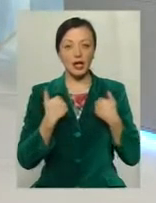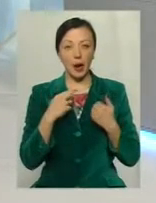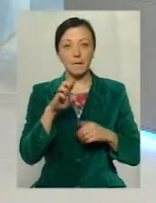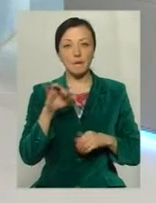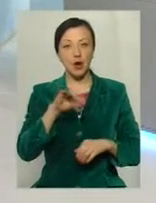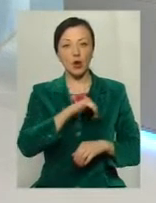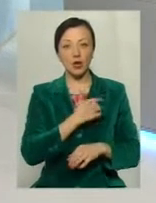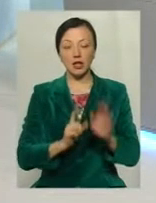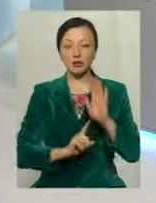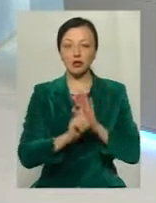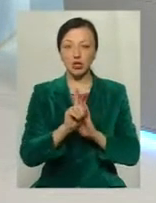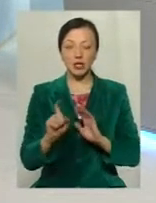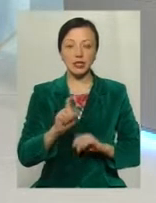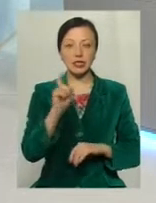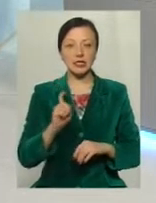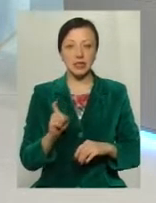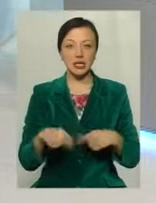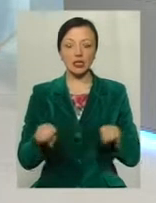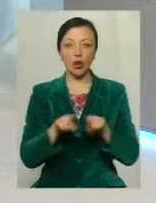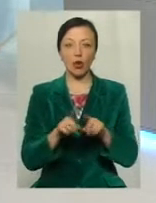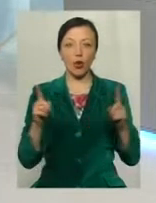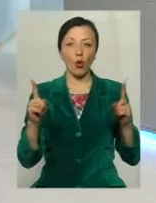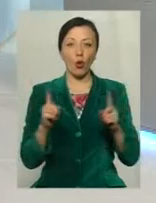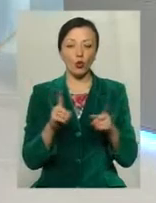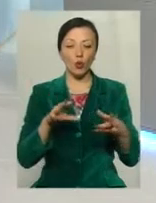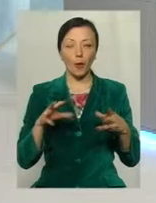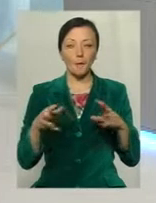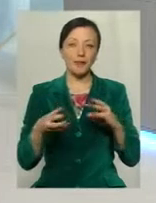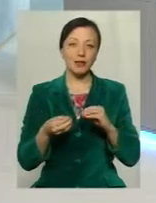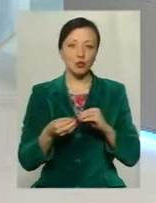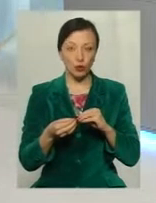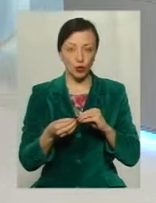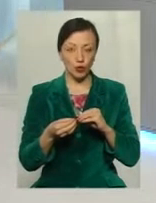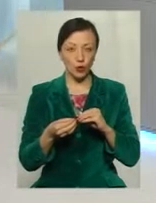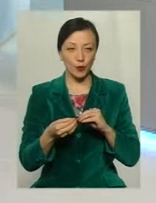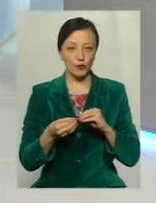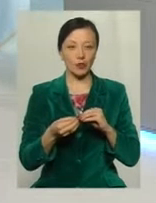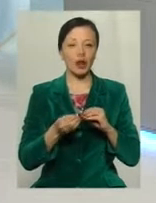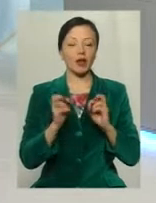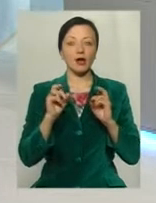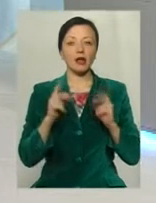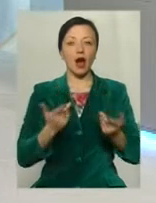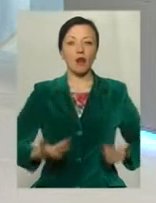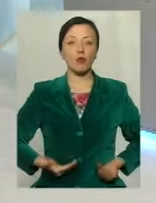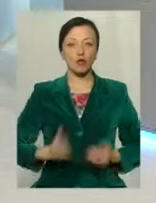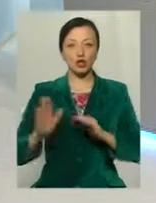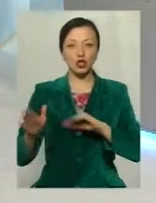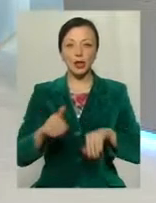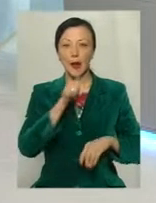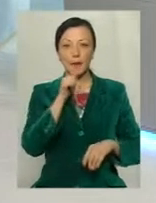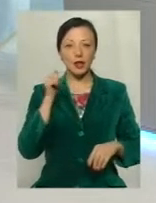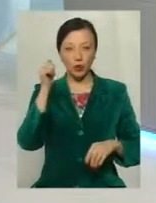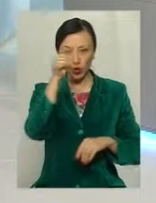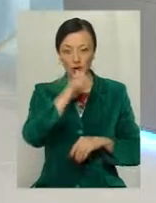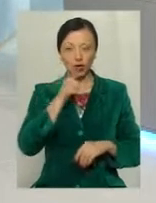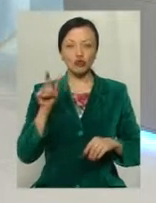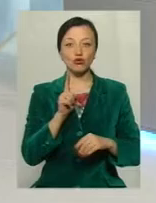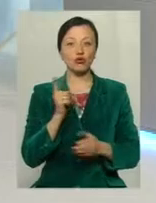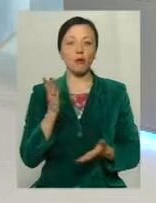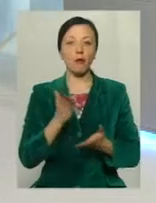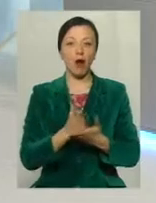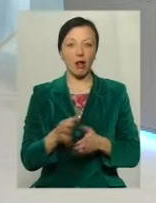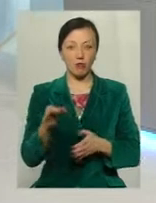бюджетні кошти, власне, гроші нас із вами, адже ми, сплачуючи податки, наповнюємо державну казну.